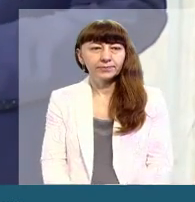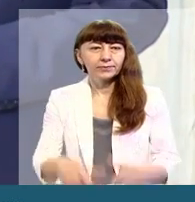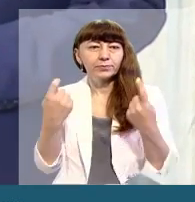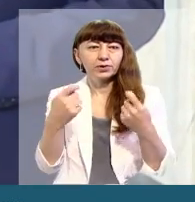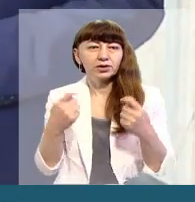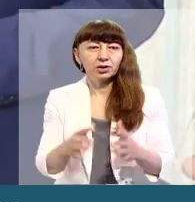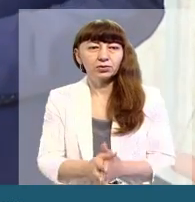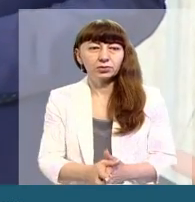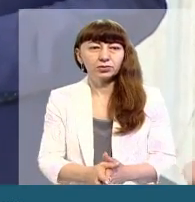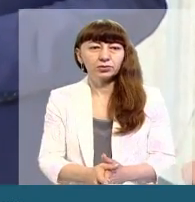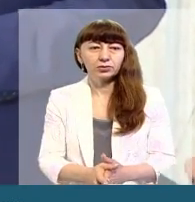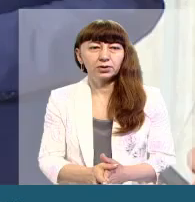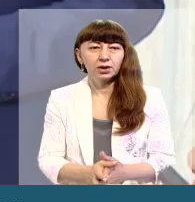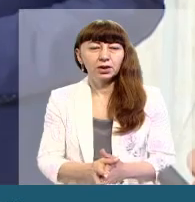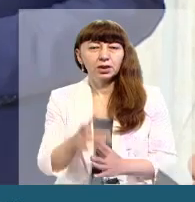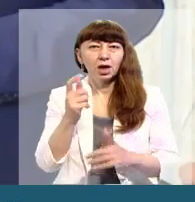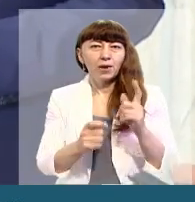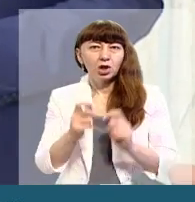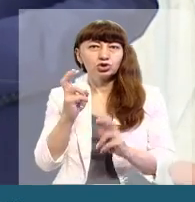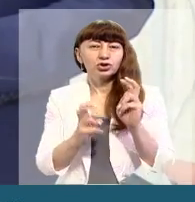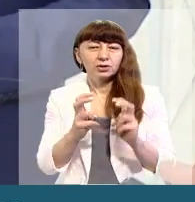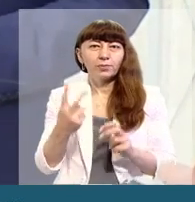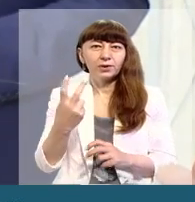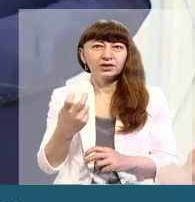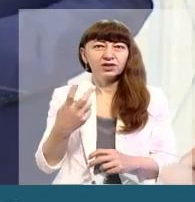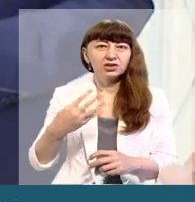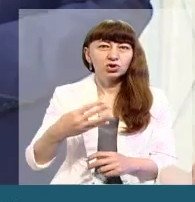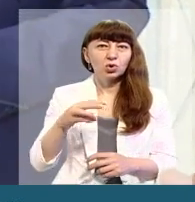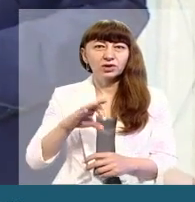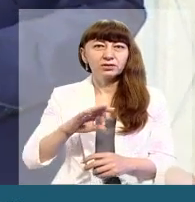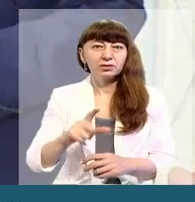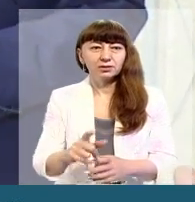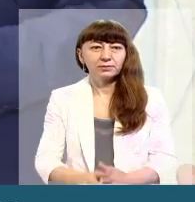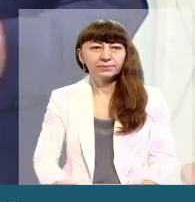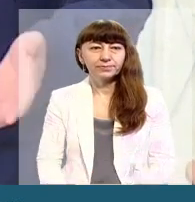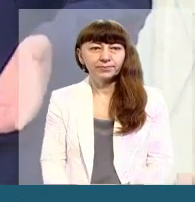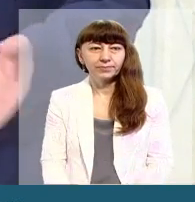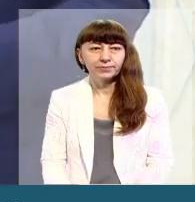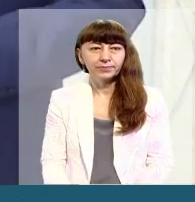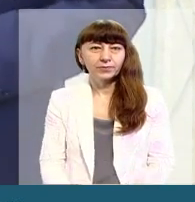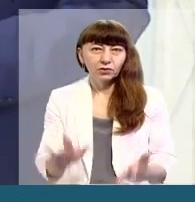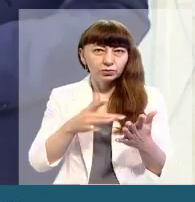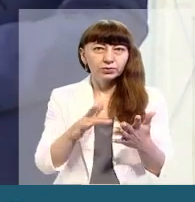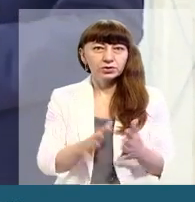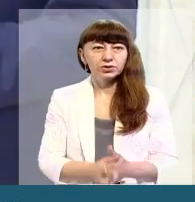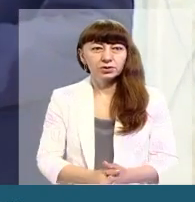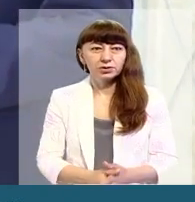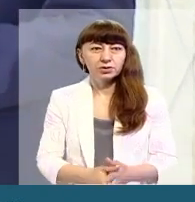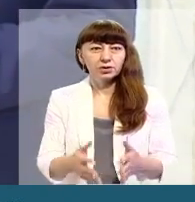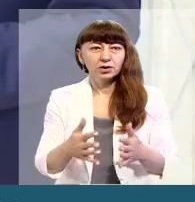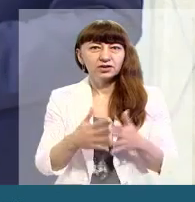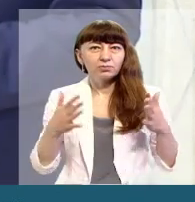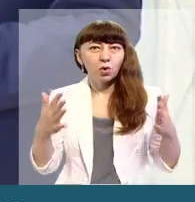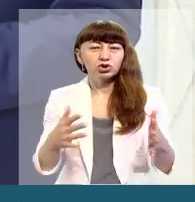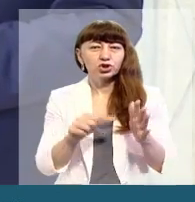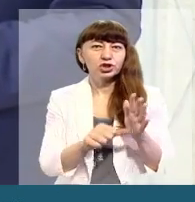продает на Гормолзавод по 240, по-моему, тенге. 240 тенге. Вот считайте. Свыше 6 миллионов